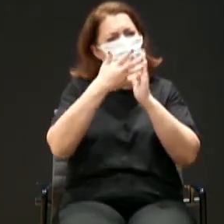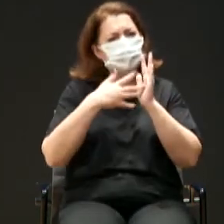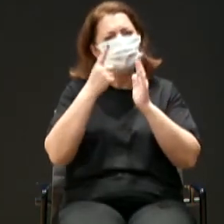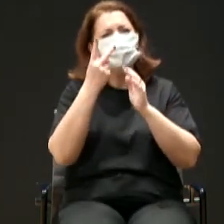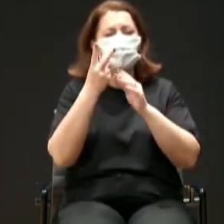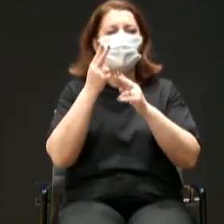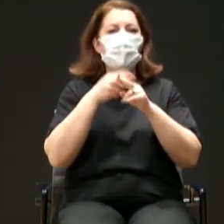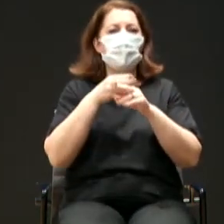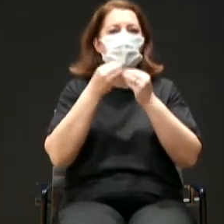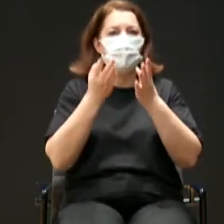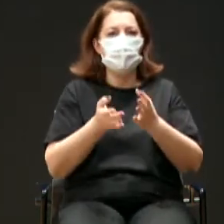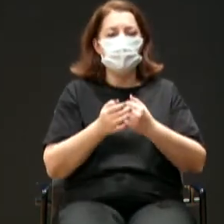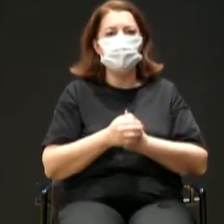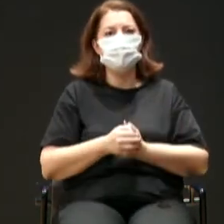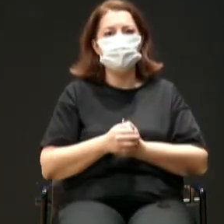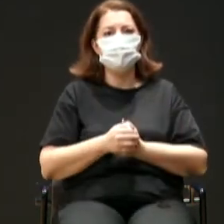verdim.